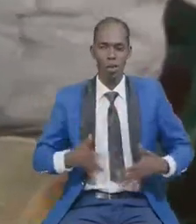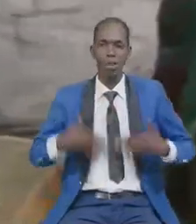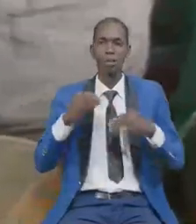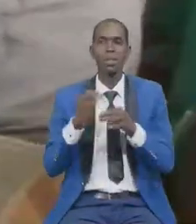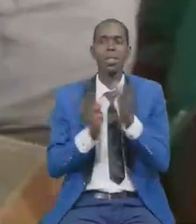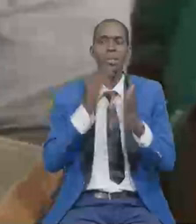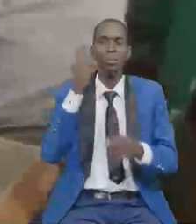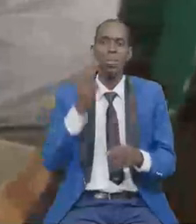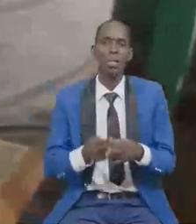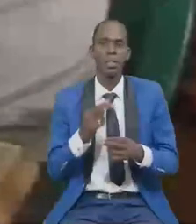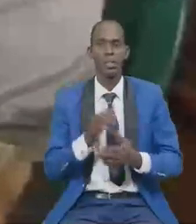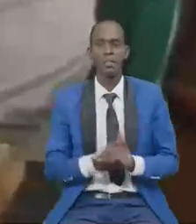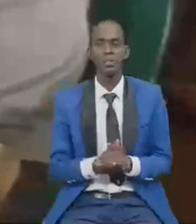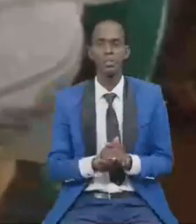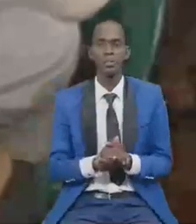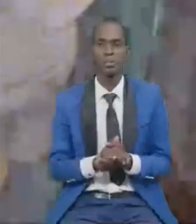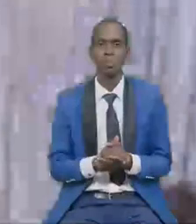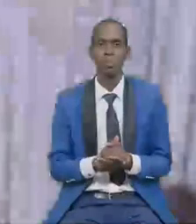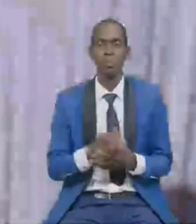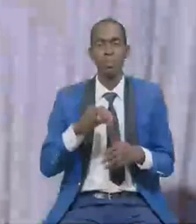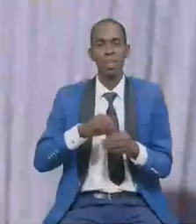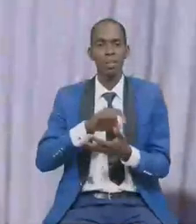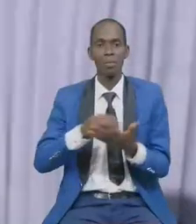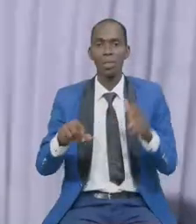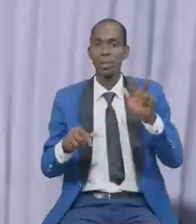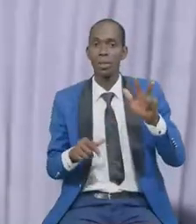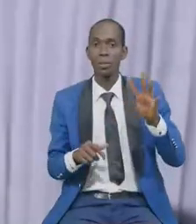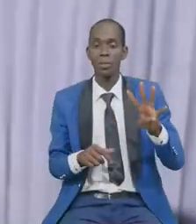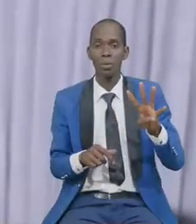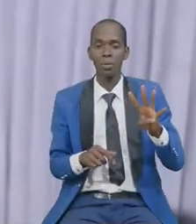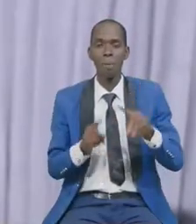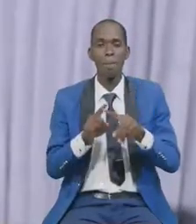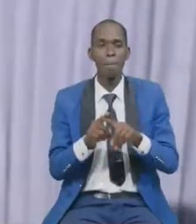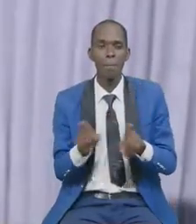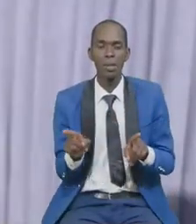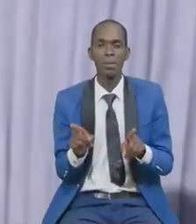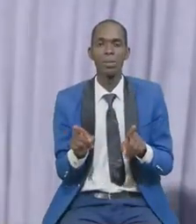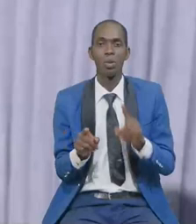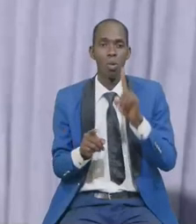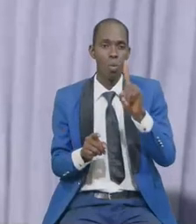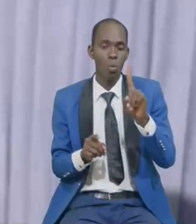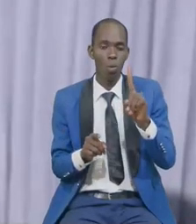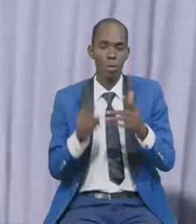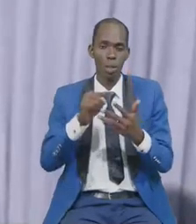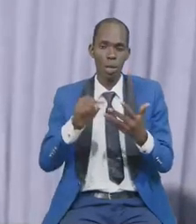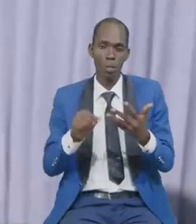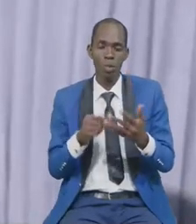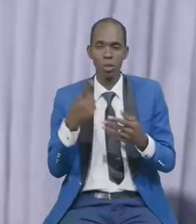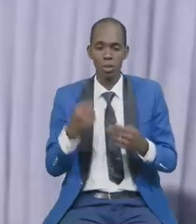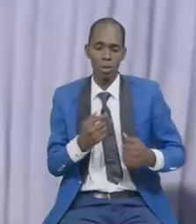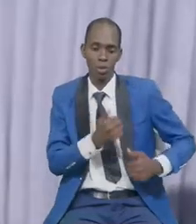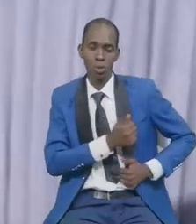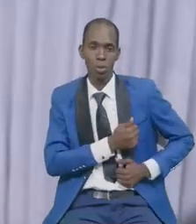Jésus. Verset 34. Mais un des soldats lui perça le